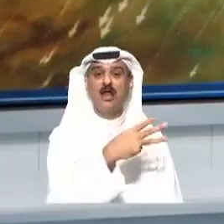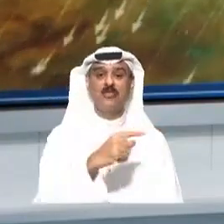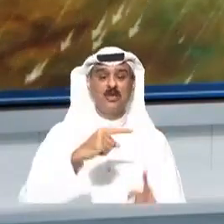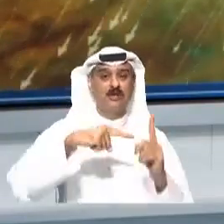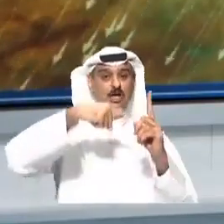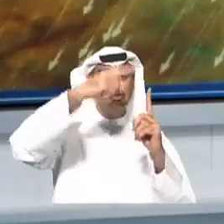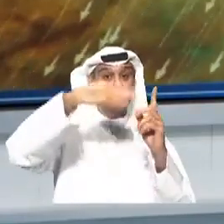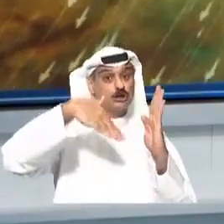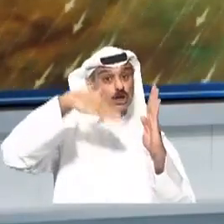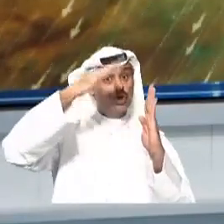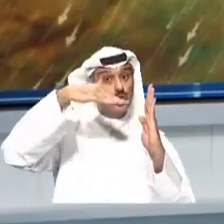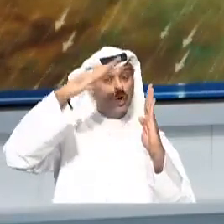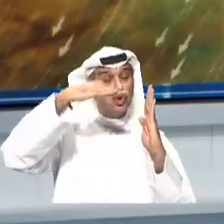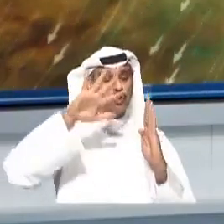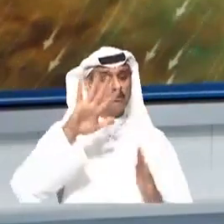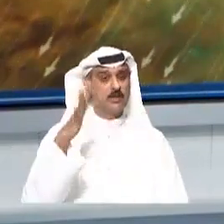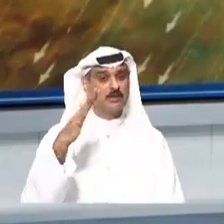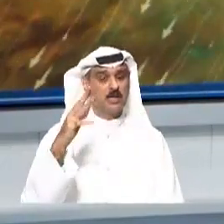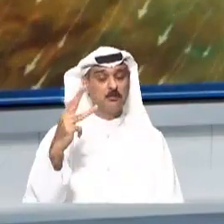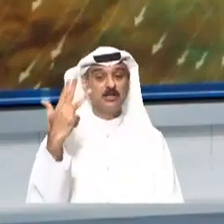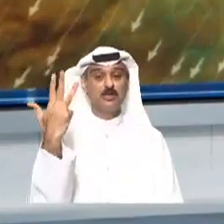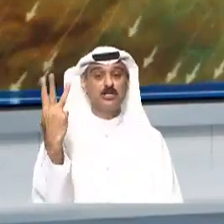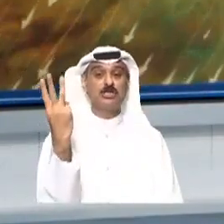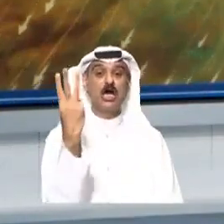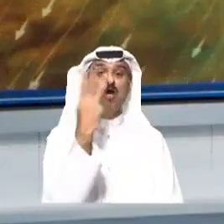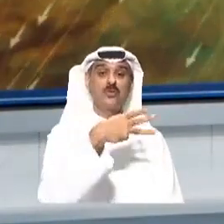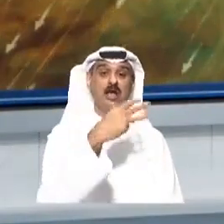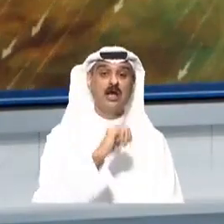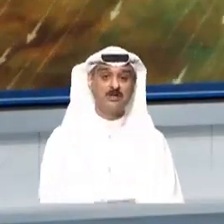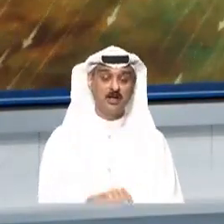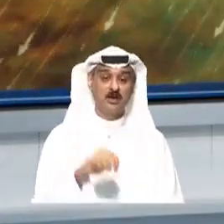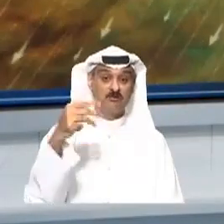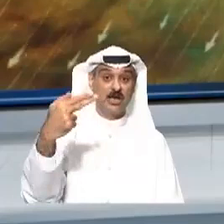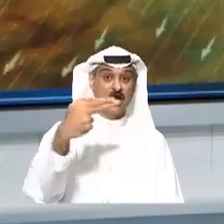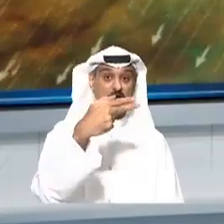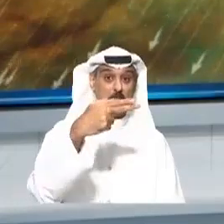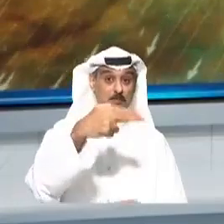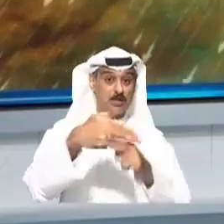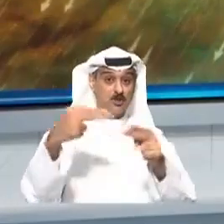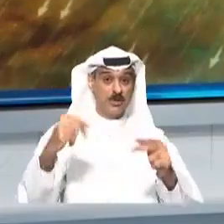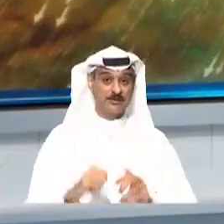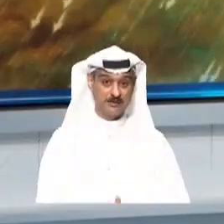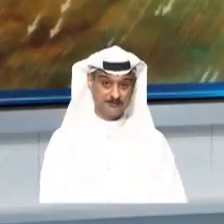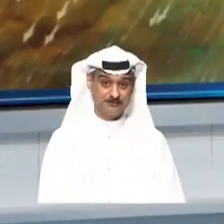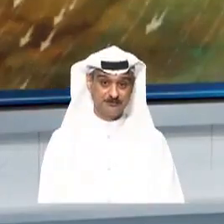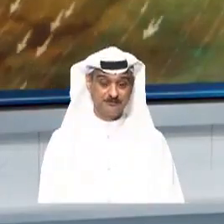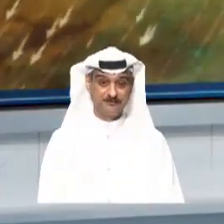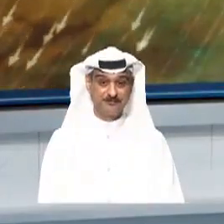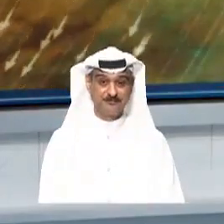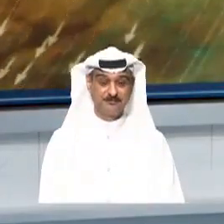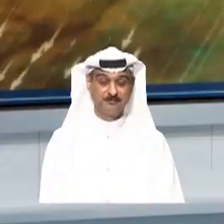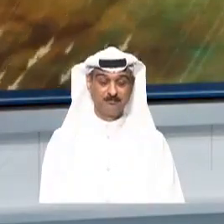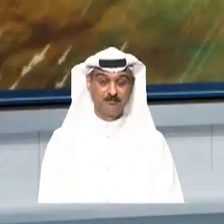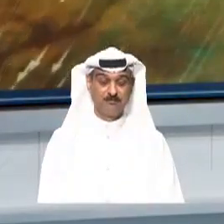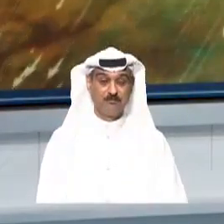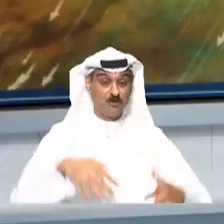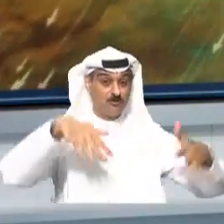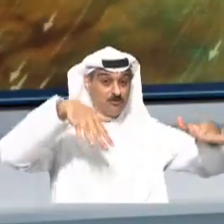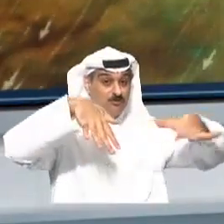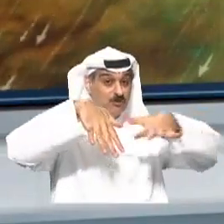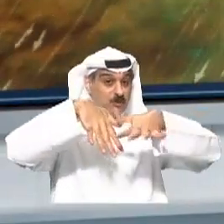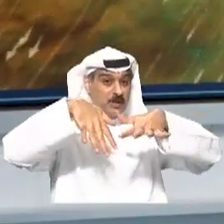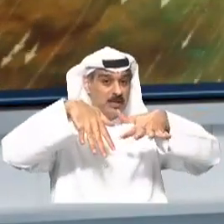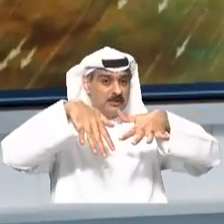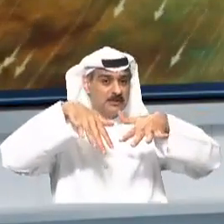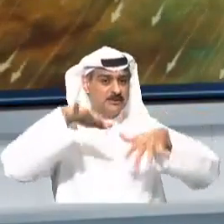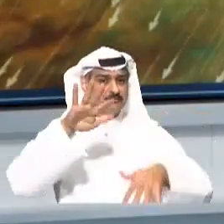العظمى متوقعة متفاوتة ما بين 39 درجة مئوية في المناطق الغربية من دولة الكويت. المناطق الساحلية والجزر متفاوتة ما